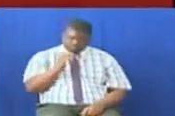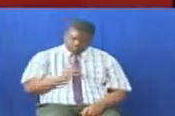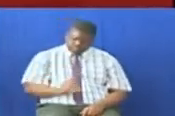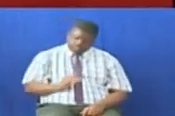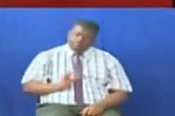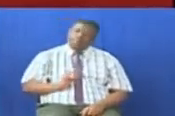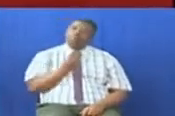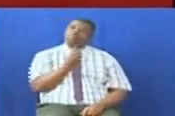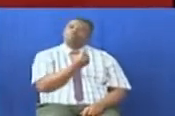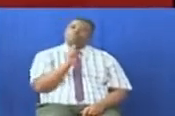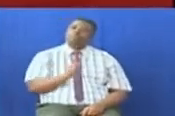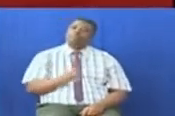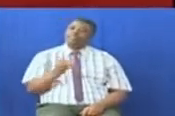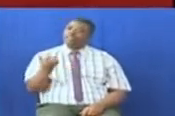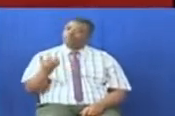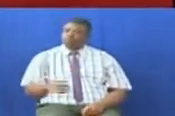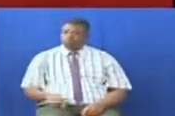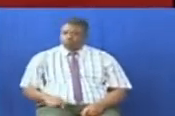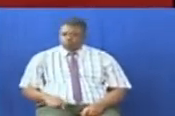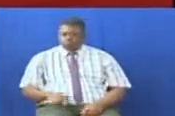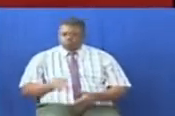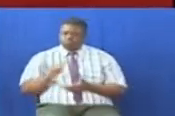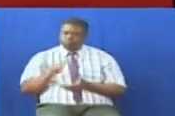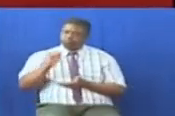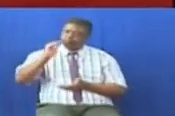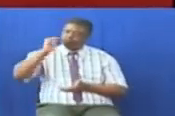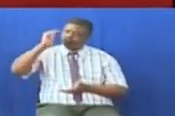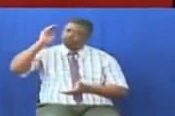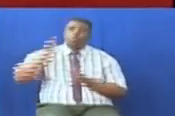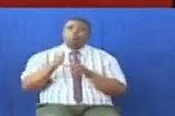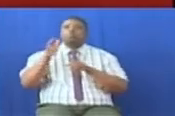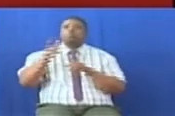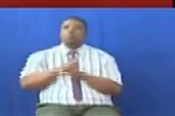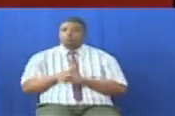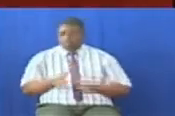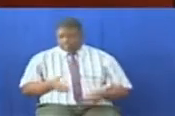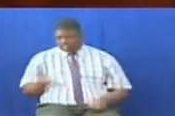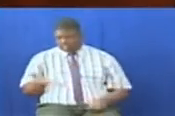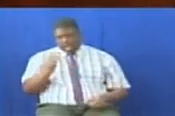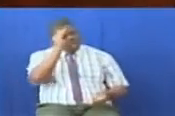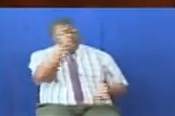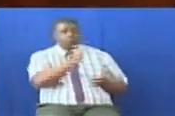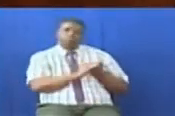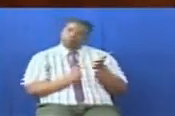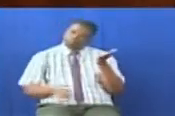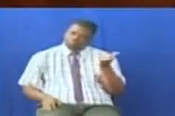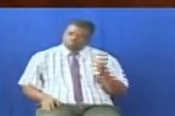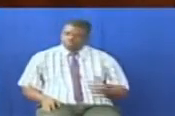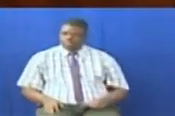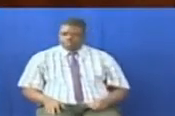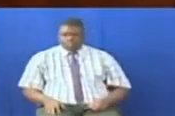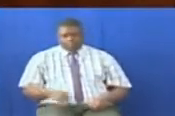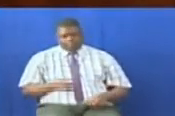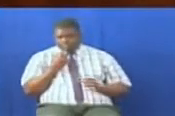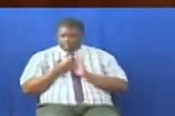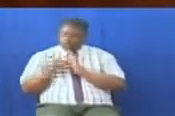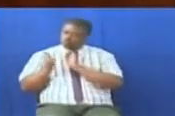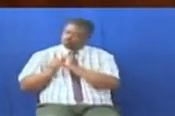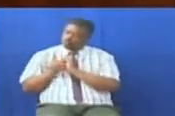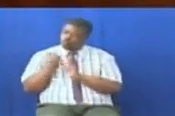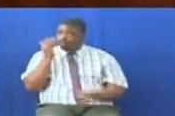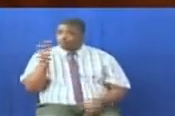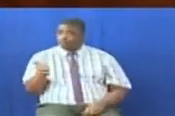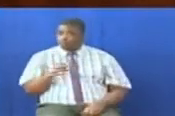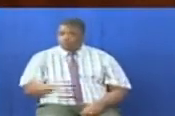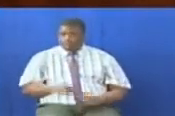1.5. Kwa hiyo unaona kwamba malimbikizo yanaendelea kuwa makubwa badala ya kuendelea kupungua. Kwa hiyo kama kungekuwa na chombo ambacho kinafuatilia, mimi